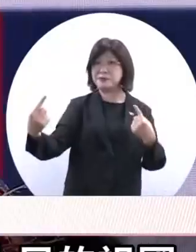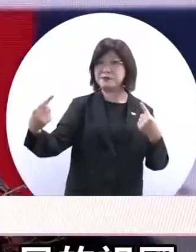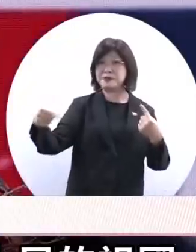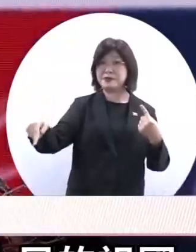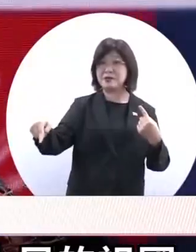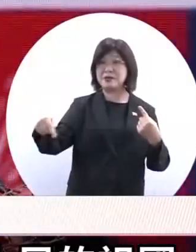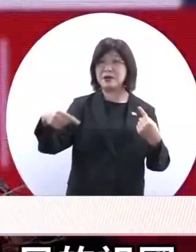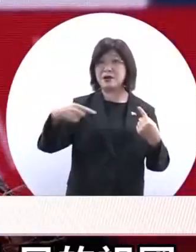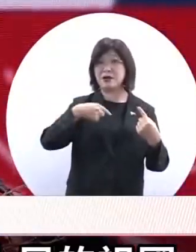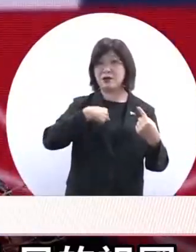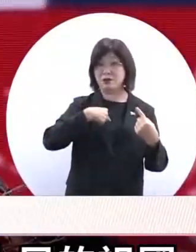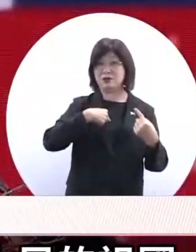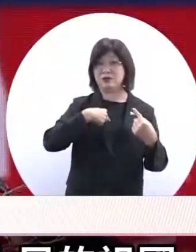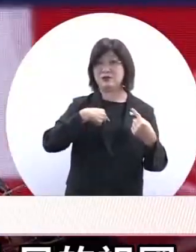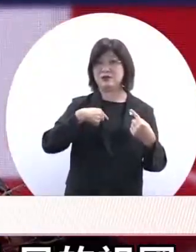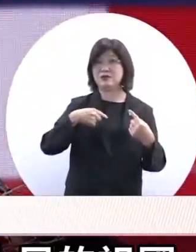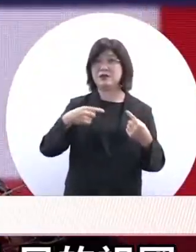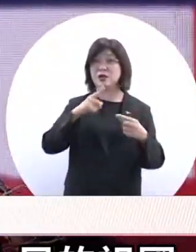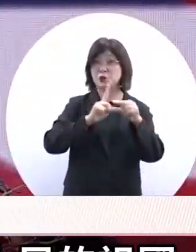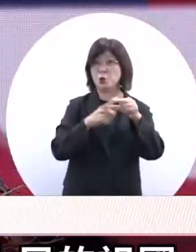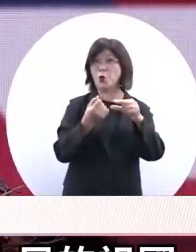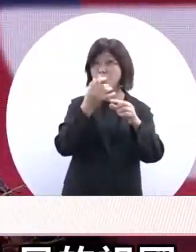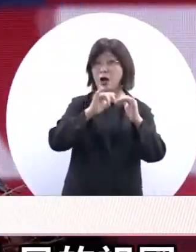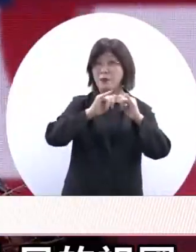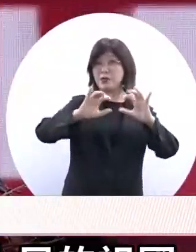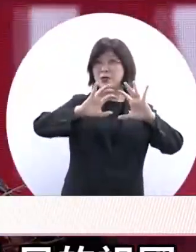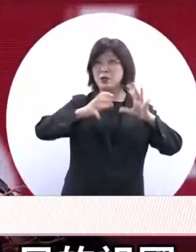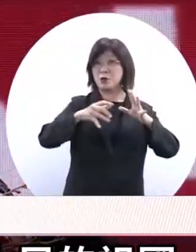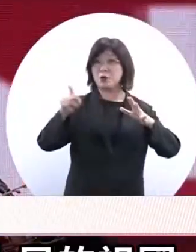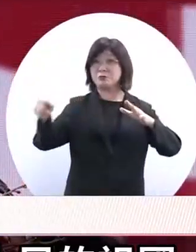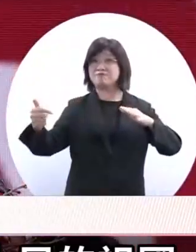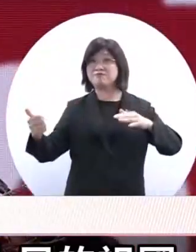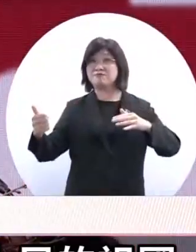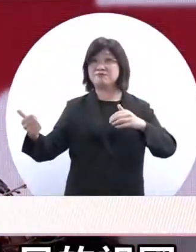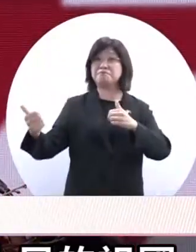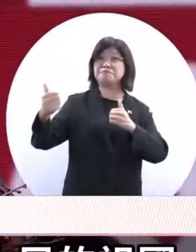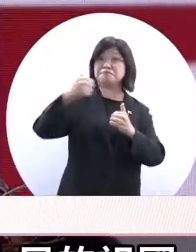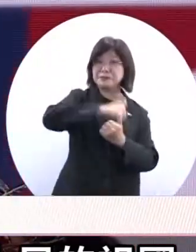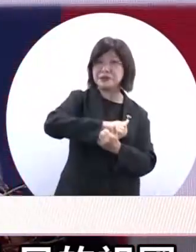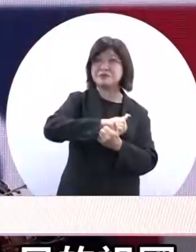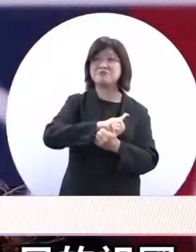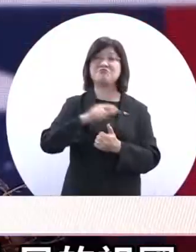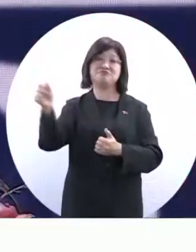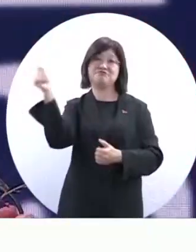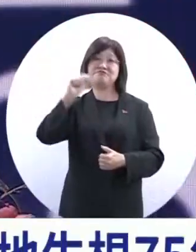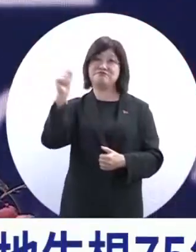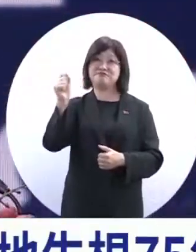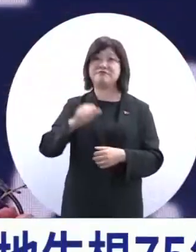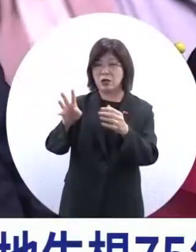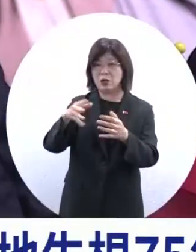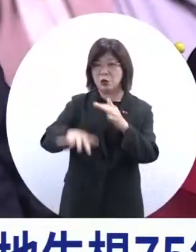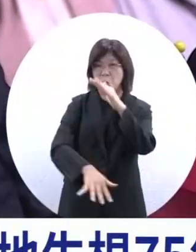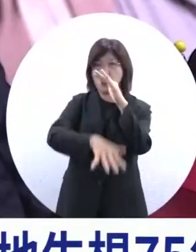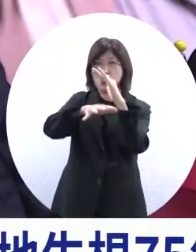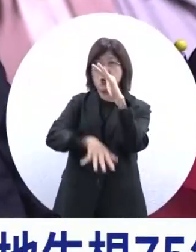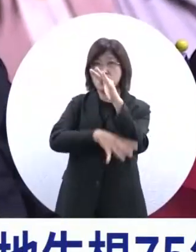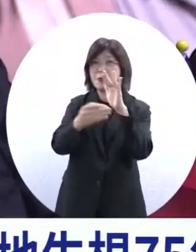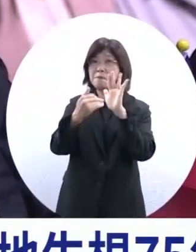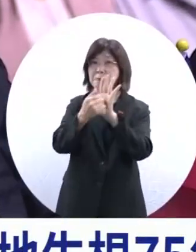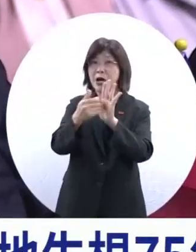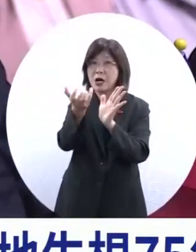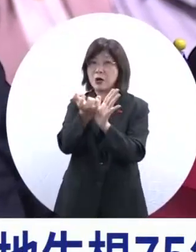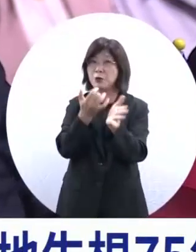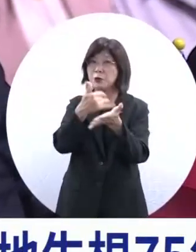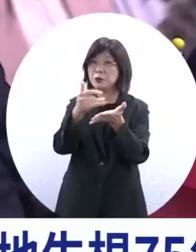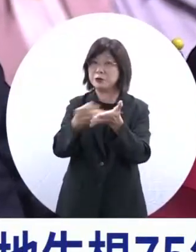能成为中华民国人民的祖国。 总统赖清德表示，中华民国已经在